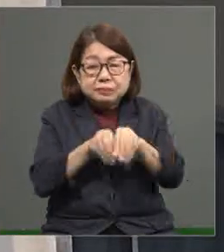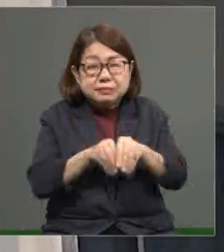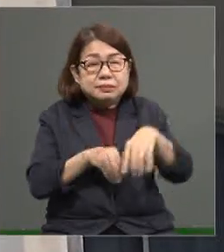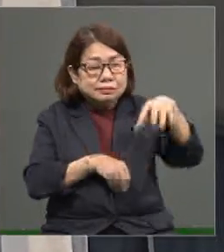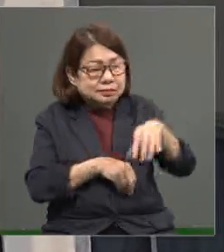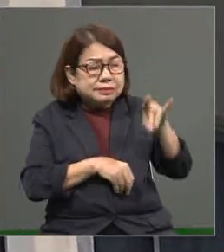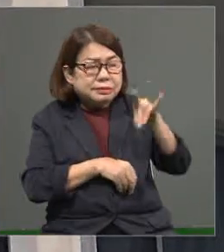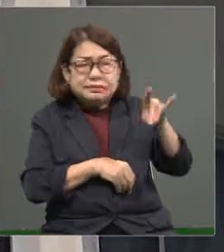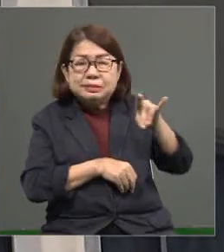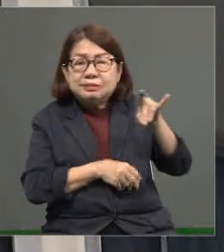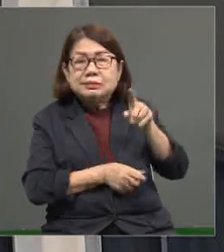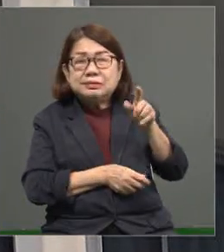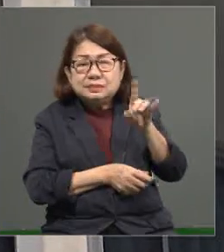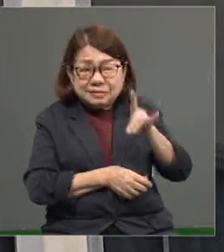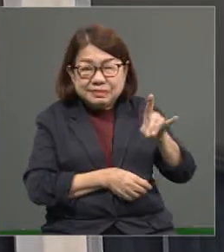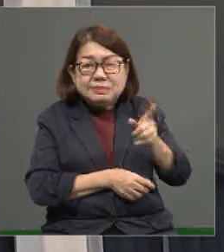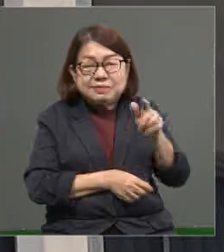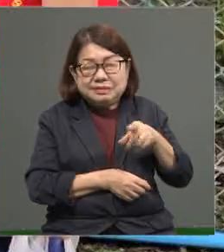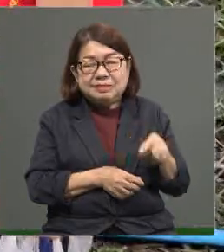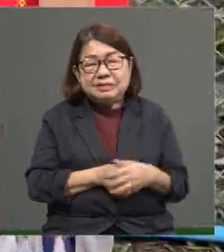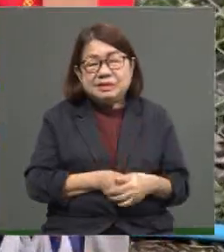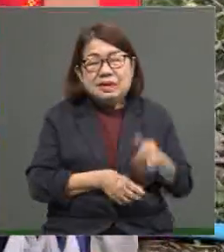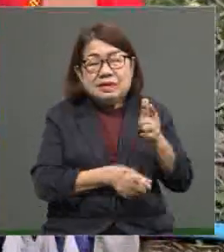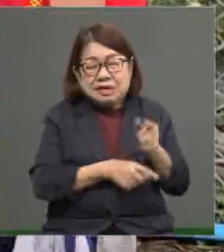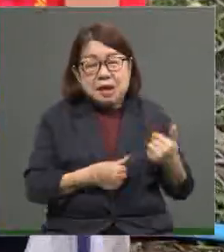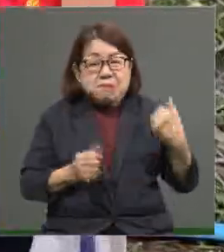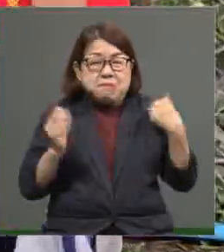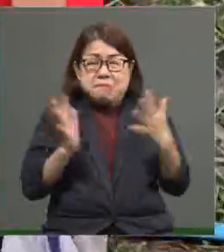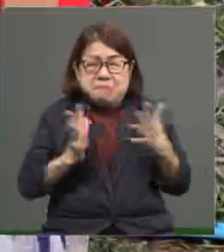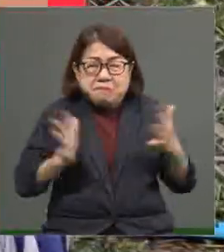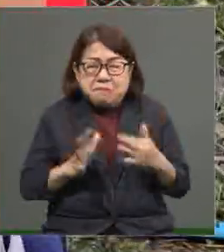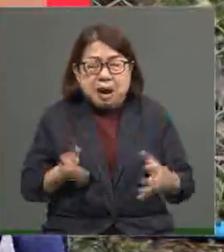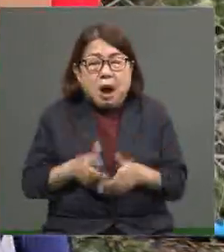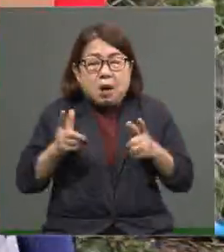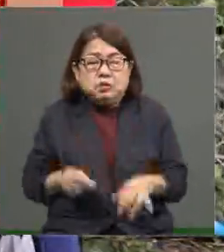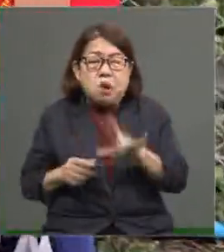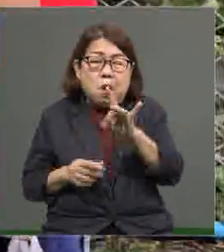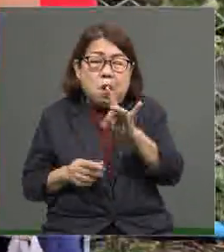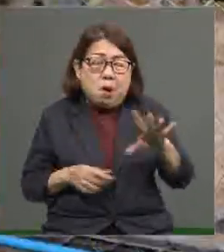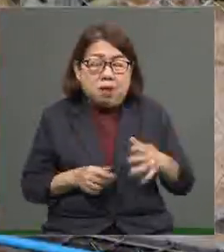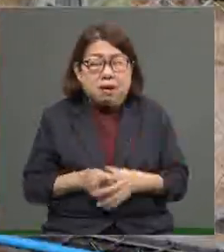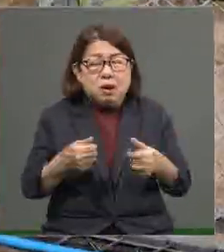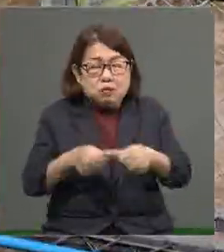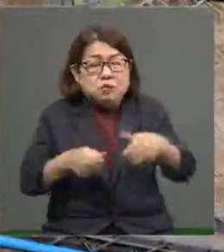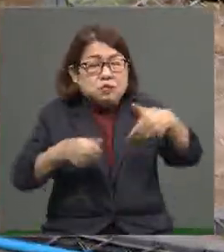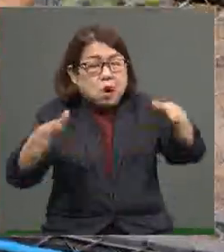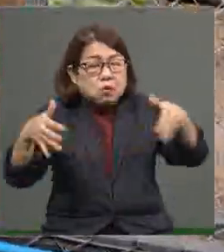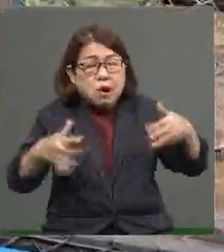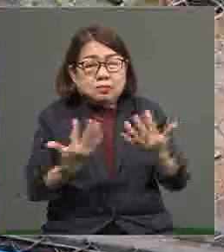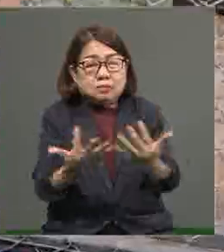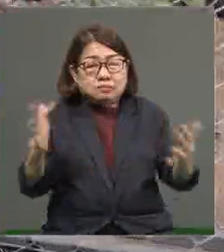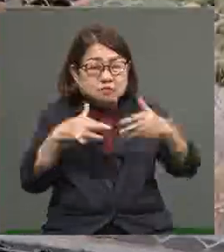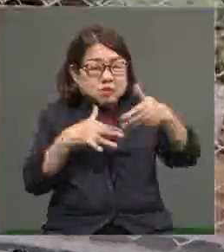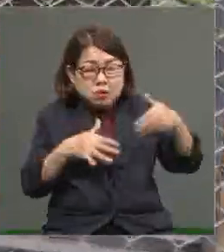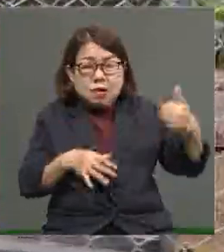สัตว์แห่งนี้แหละครับล่าสุดเนี่ยลิงจำนวนมากเลยเป็นร้อยๆตัวนะฮะก็ยังคงป้วนเปี้ยนกันอยู่รอบๆกรงลิงนี่แหละแต่ที่น่าแปลก